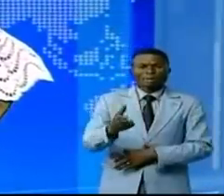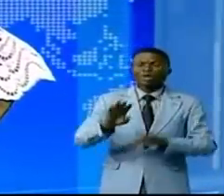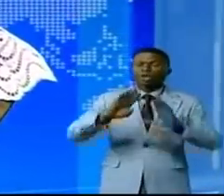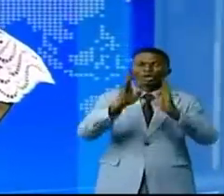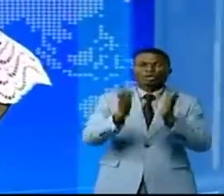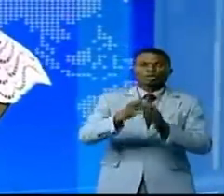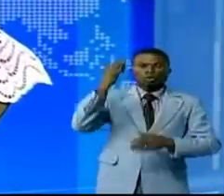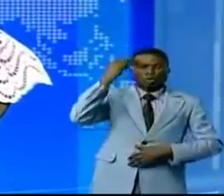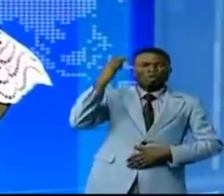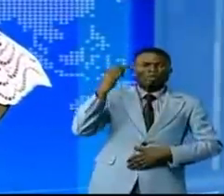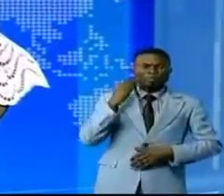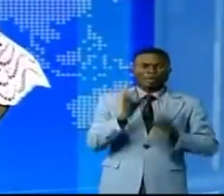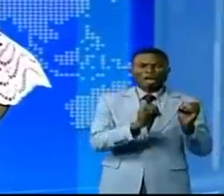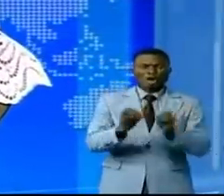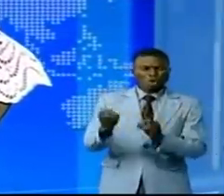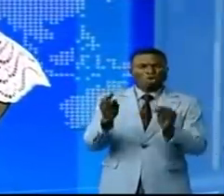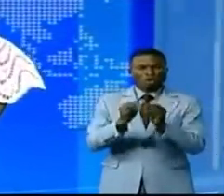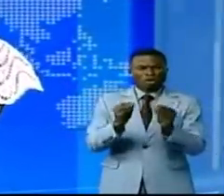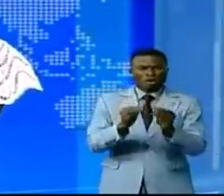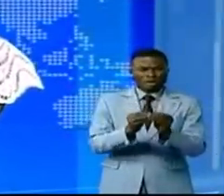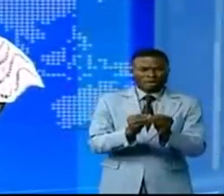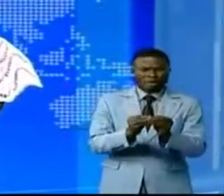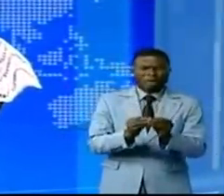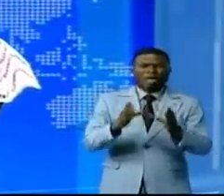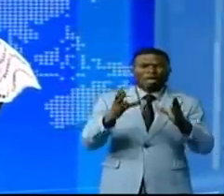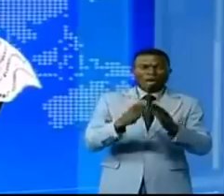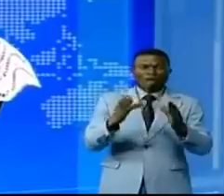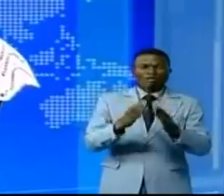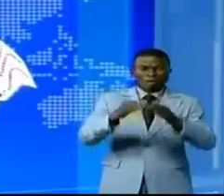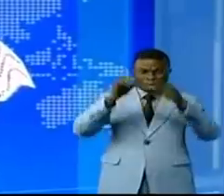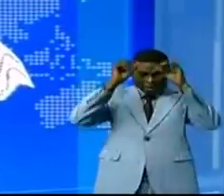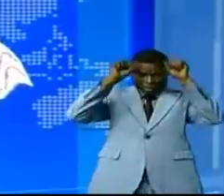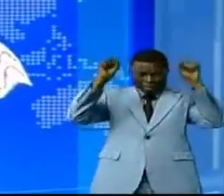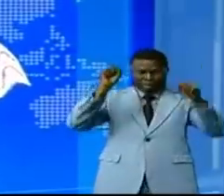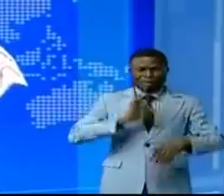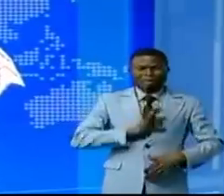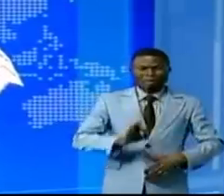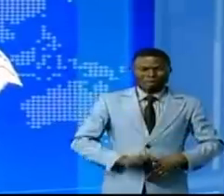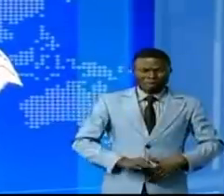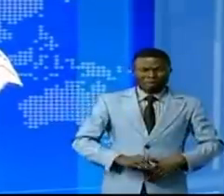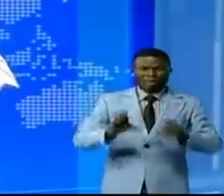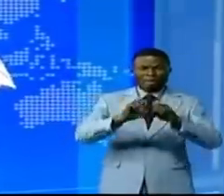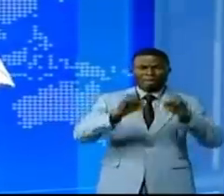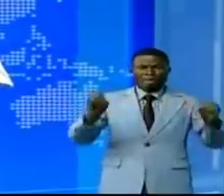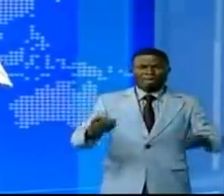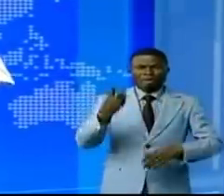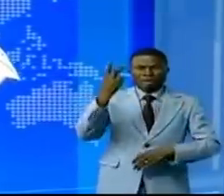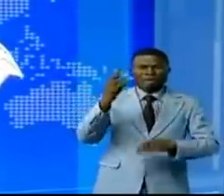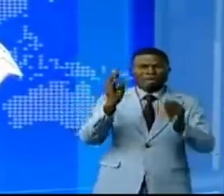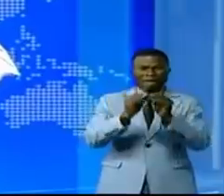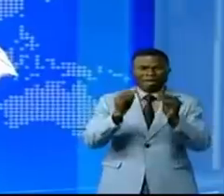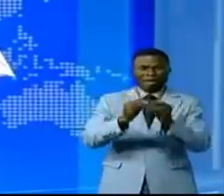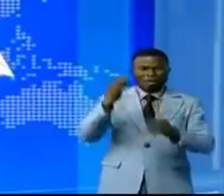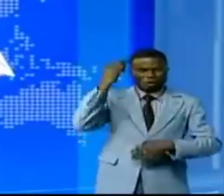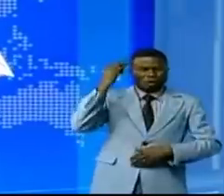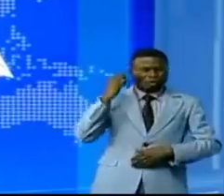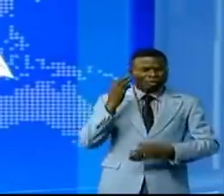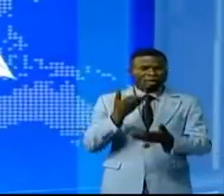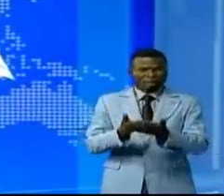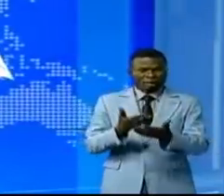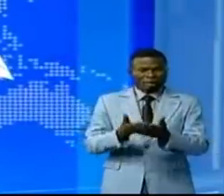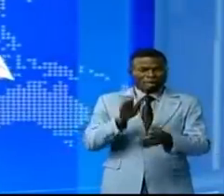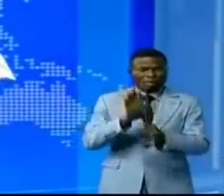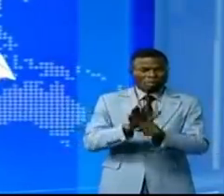du gouvernement se sont retrouvés en distanciel autour du président de la République pour la 52e réunion du Conseil des ministres.